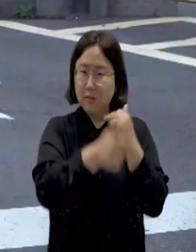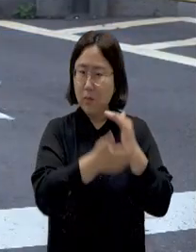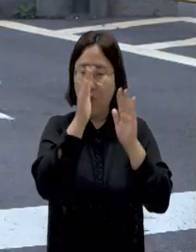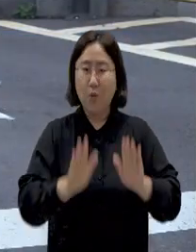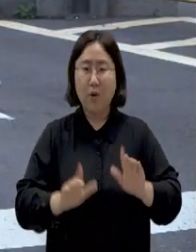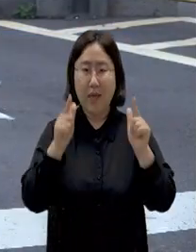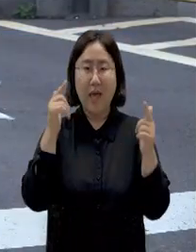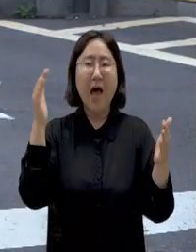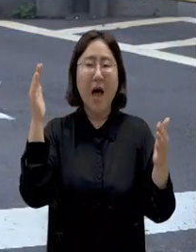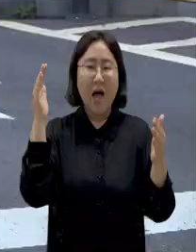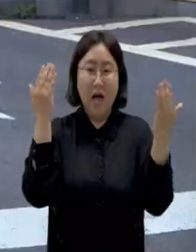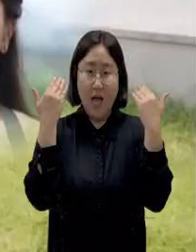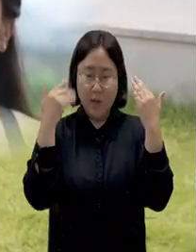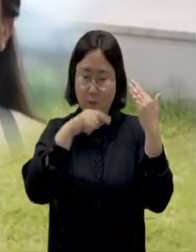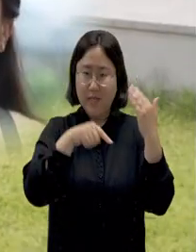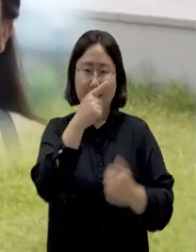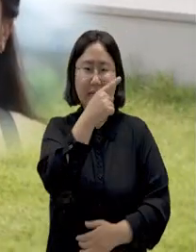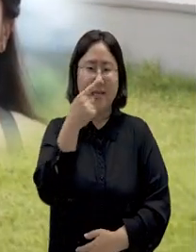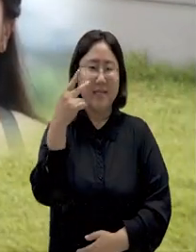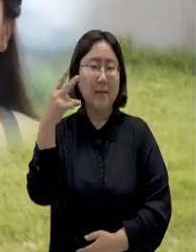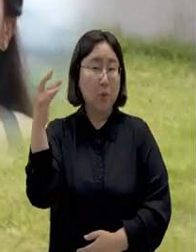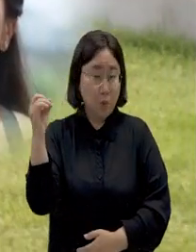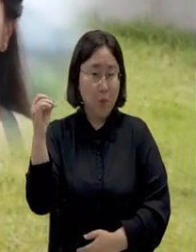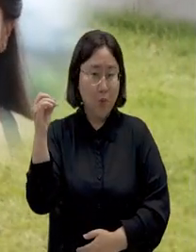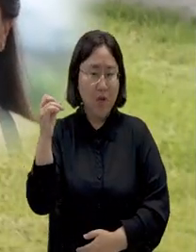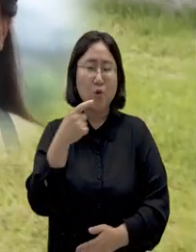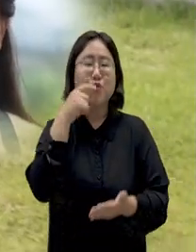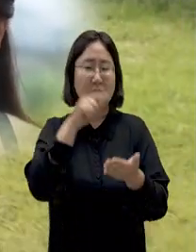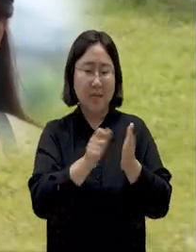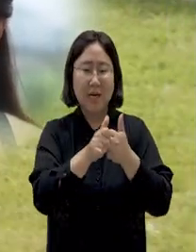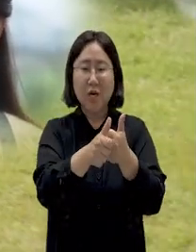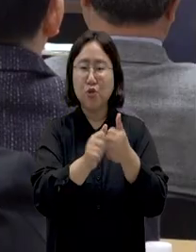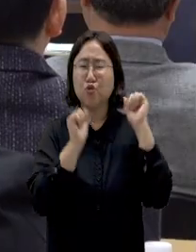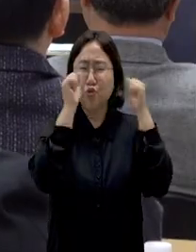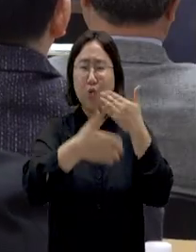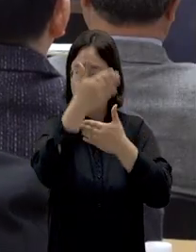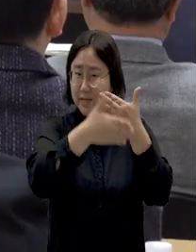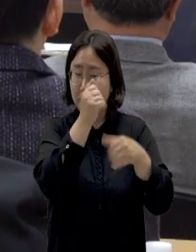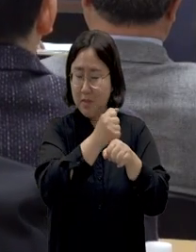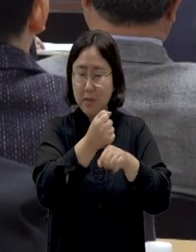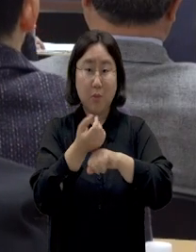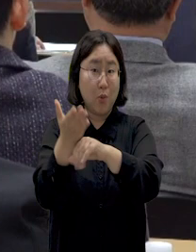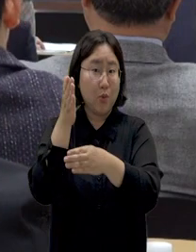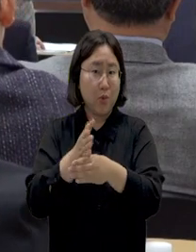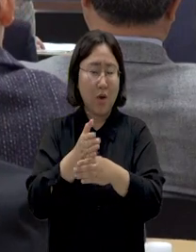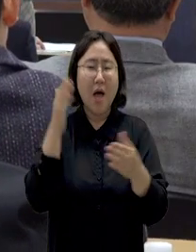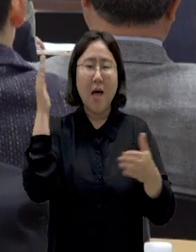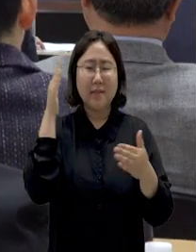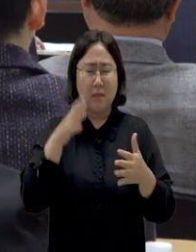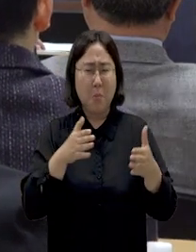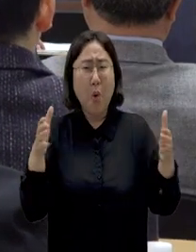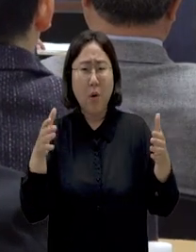서귀포시는 올해 학교 내 1130 운동을 시작으로 손쉽게 따라할 수 있는 운동 영상을 제작해 보급하는 등